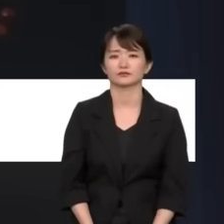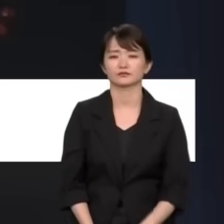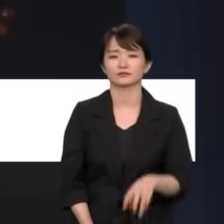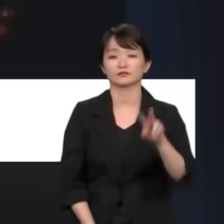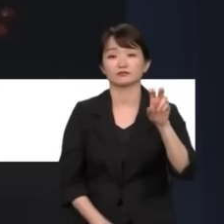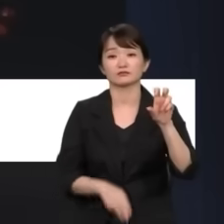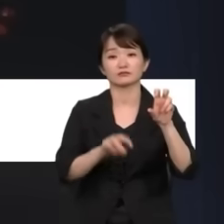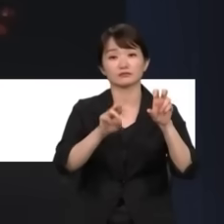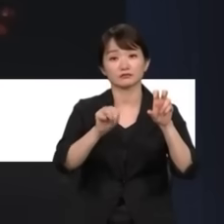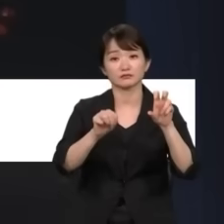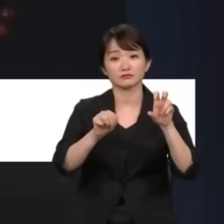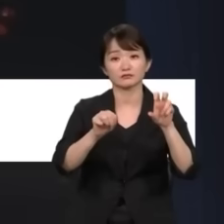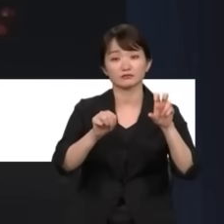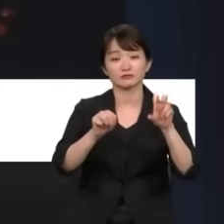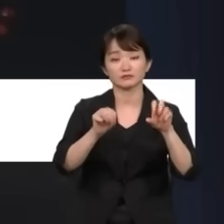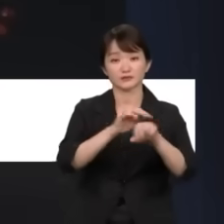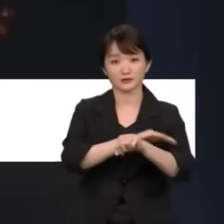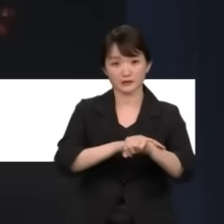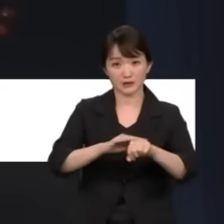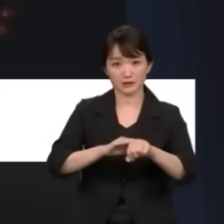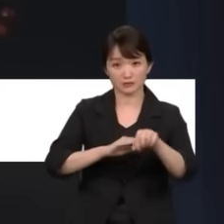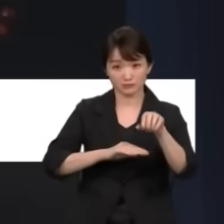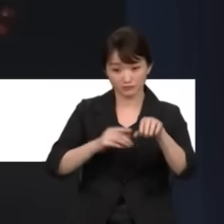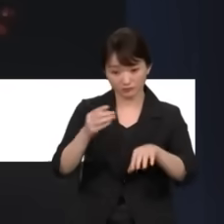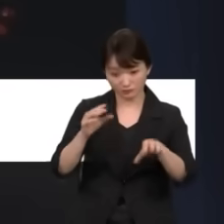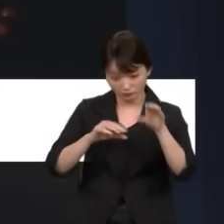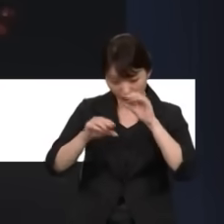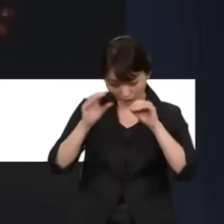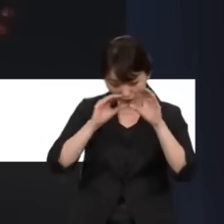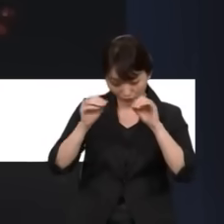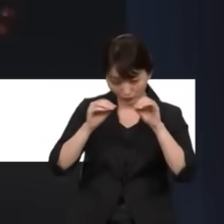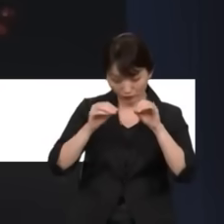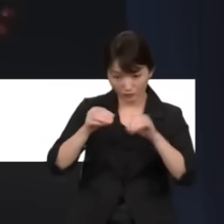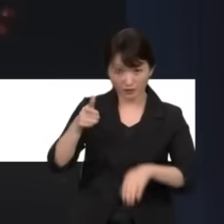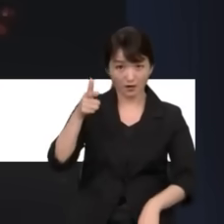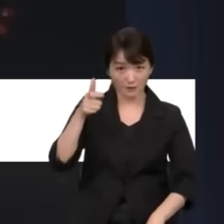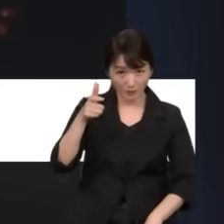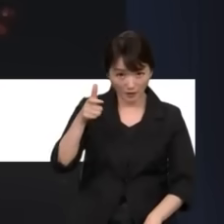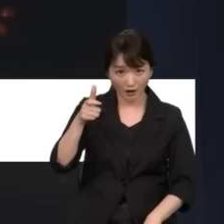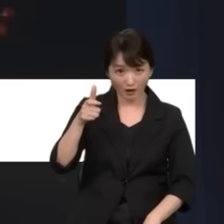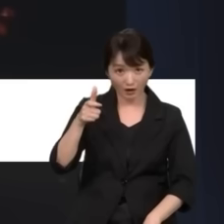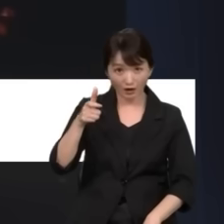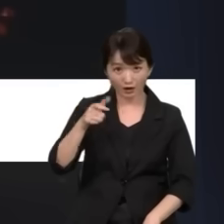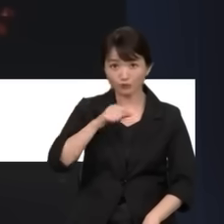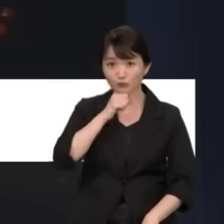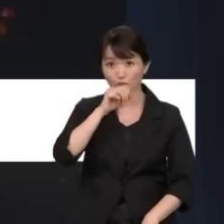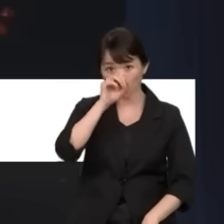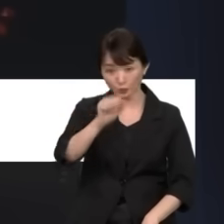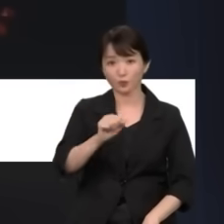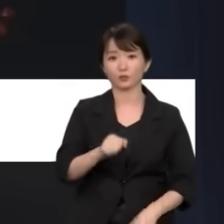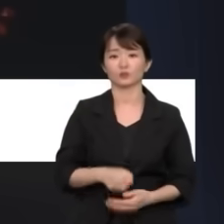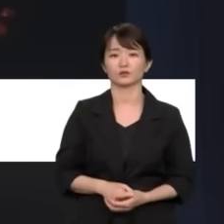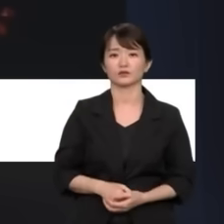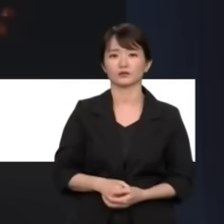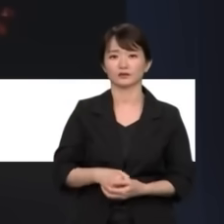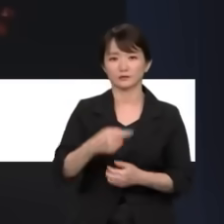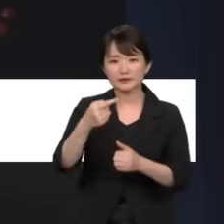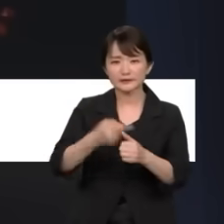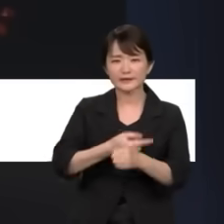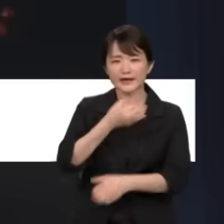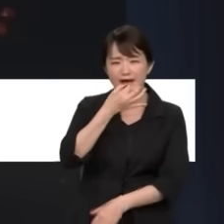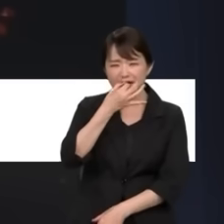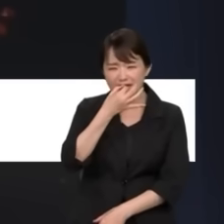25m 제대로 배우고 시작하니까 기록이 잘 나오기 시작하더라고요 그러면서 욕심이